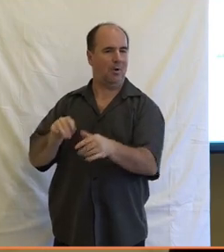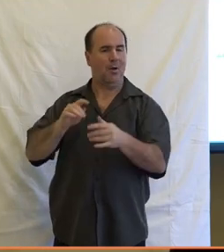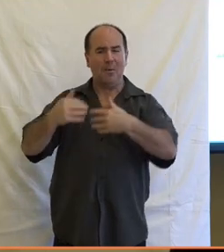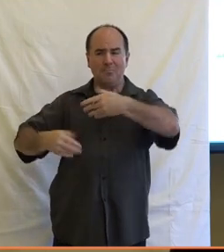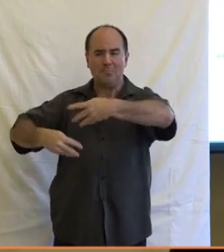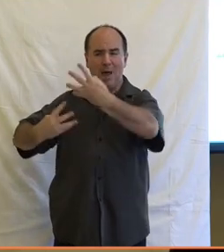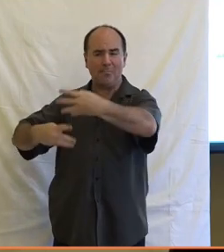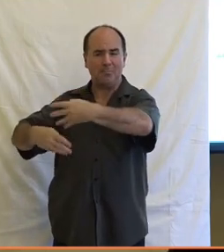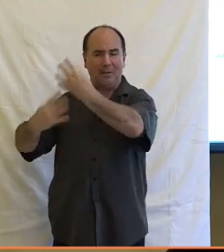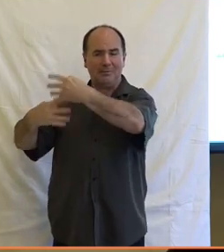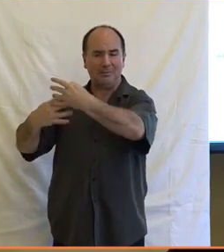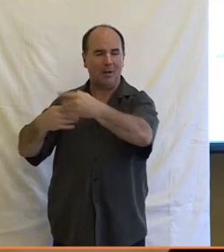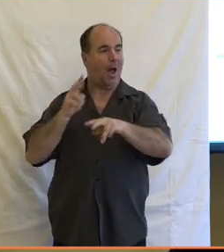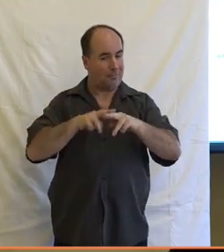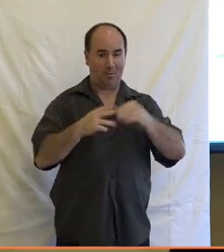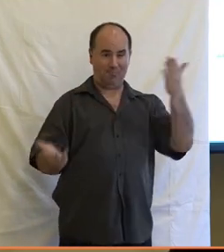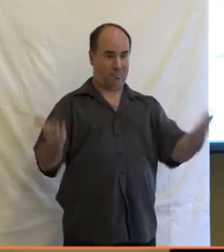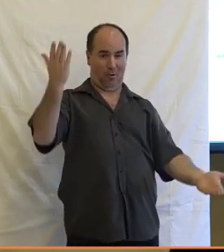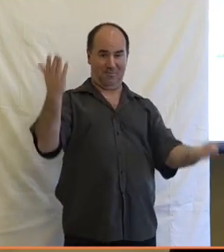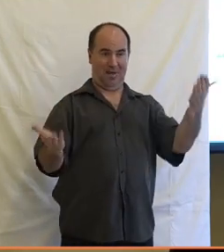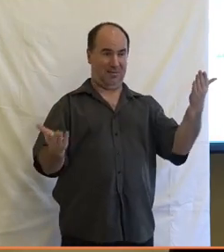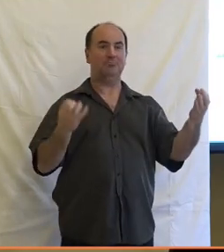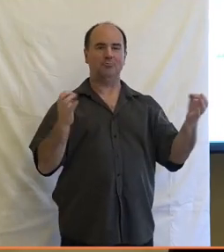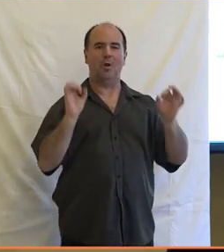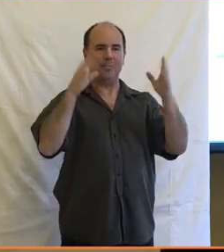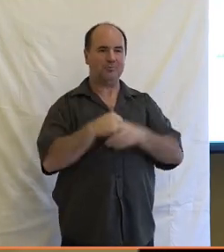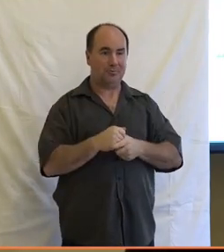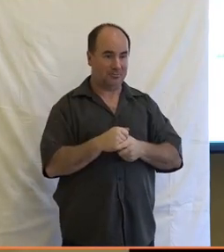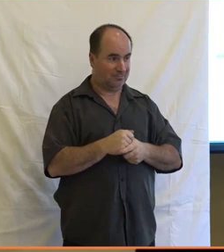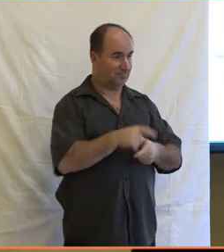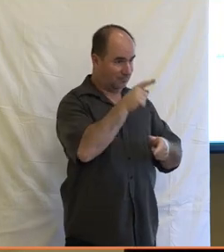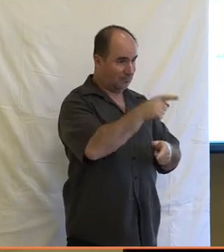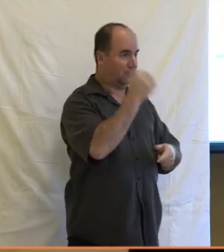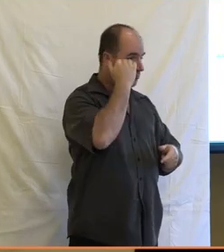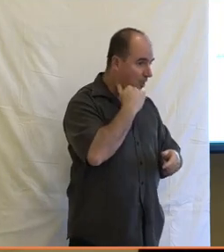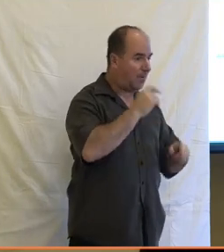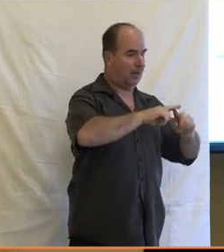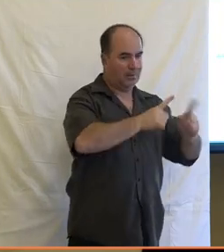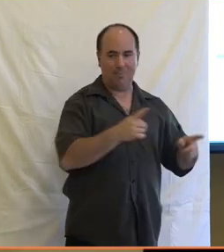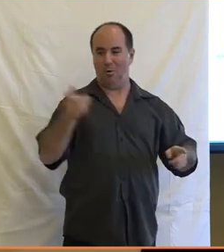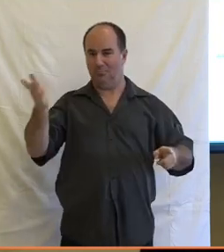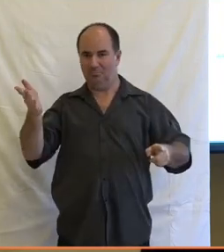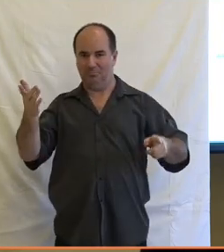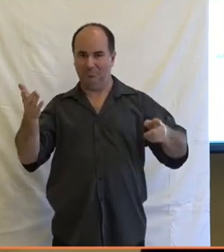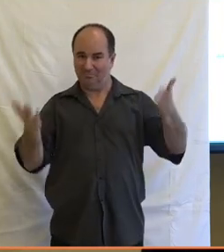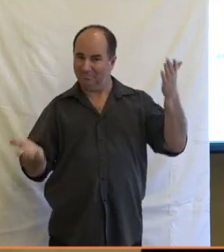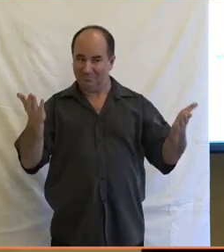titulky, které vytvoří člověk. Jako buďme rádi za to, že tady ta technologie je a může zaskočit ve chvíli, kdy ten